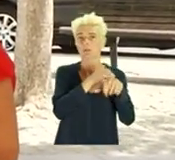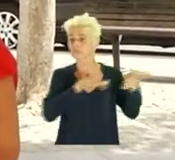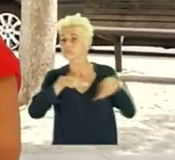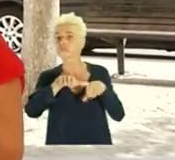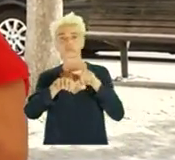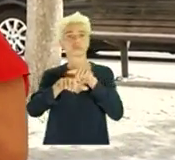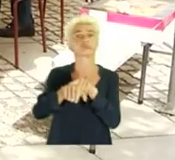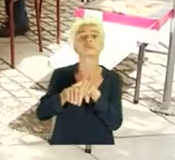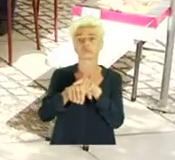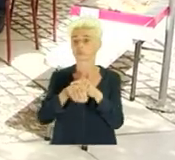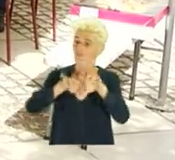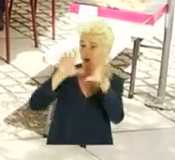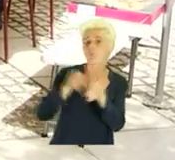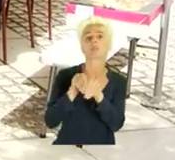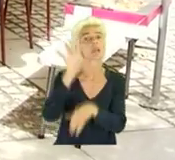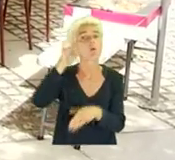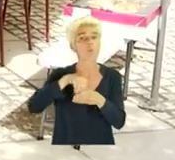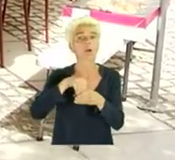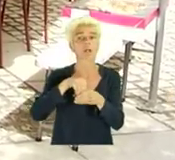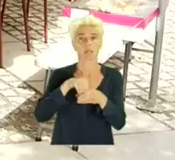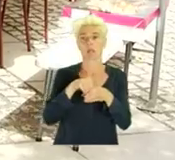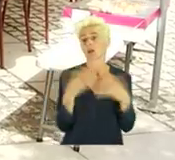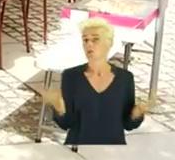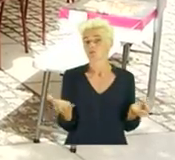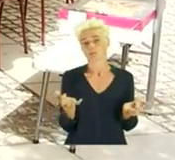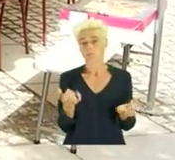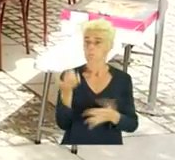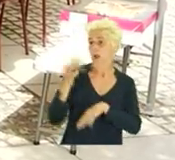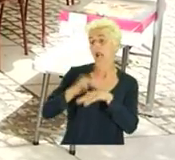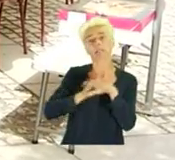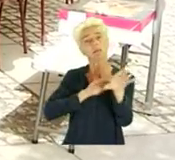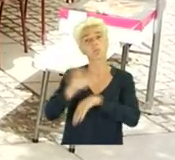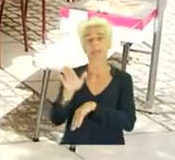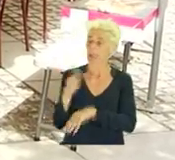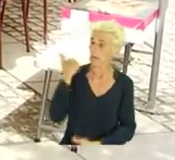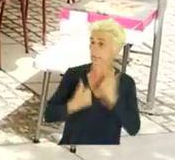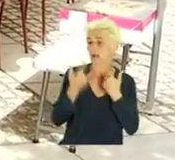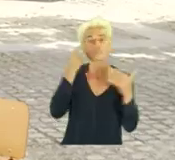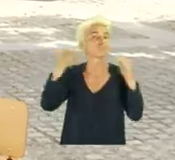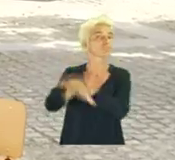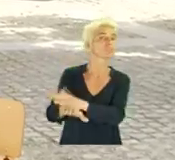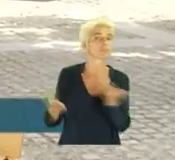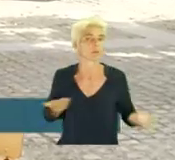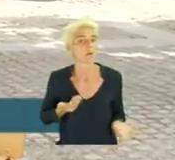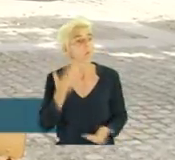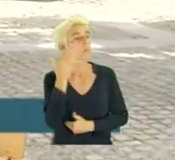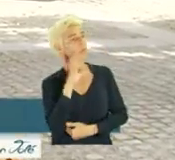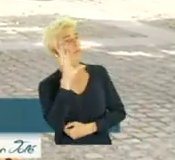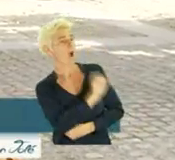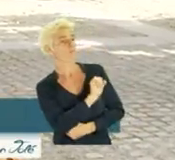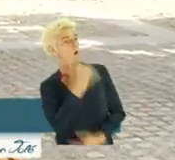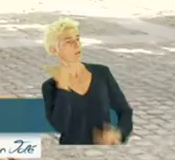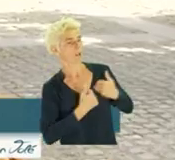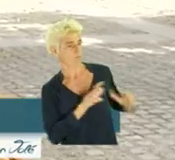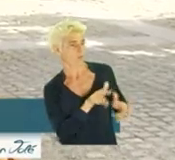malades, mais également pour leurs familles. C'est ce qu'on appelle effectivement une maladie handicap invisible. Parce que lorsqu'on voit une personne